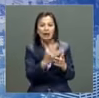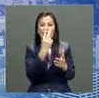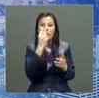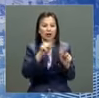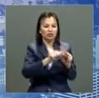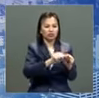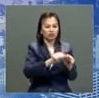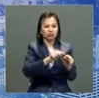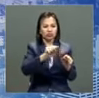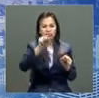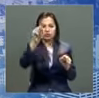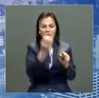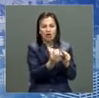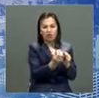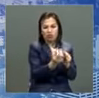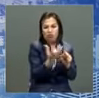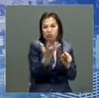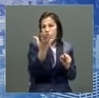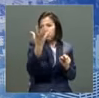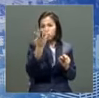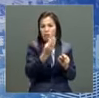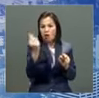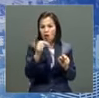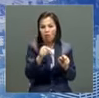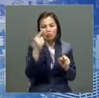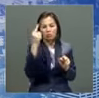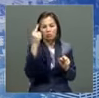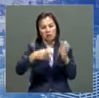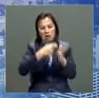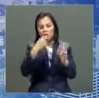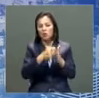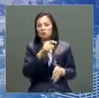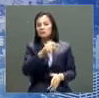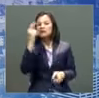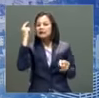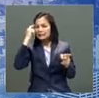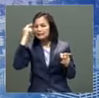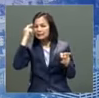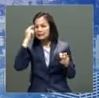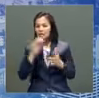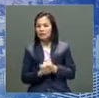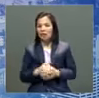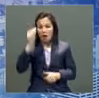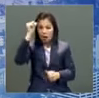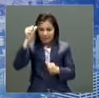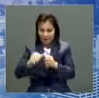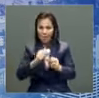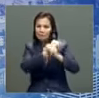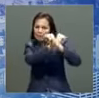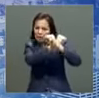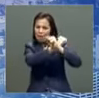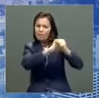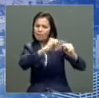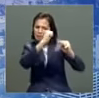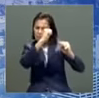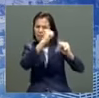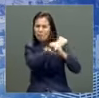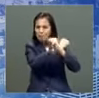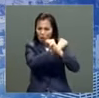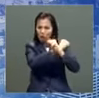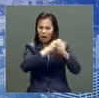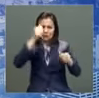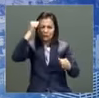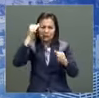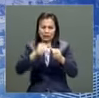ชันขึ้นมาเพราะตัวนี้ด้วยหรือเปล่าเพราะฉะนั้นการอย่าตกอย่างที่ผมพูดเนี่ยมันเกิดขึ้นแล้วในประเ